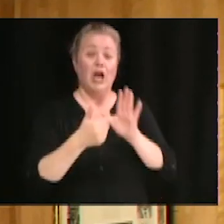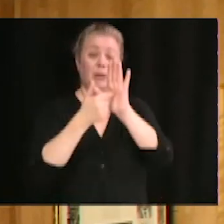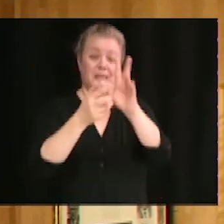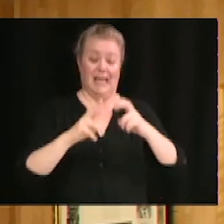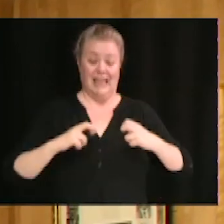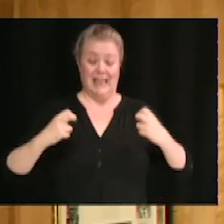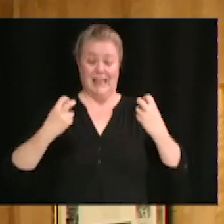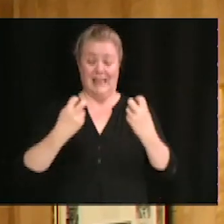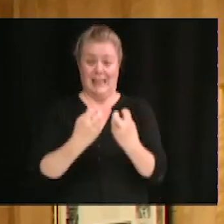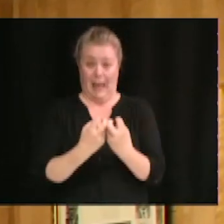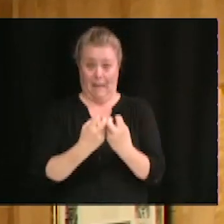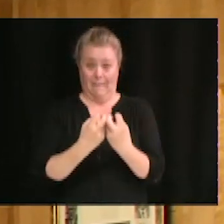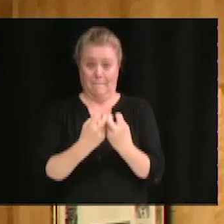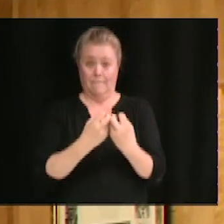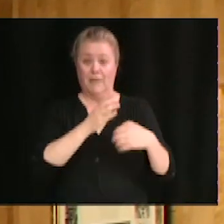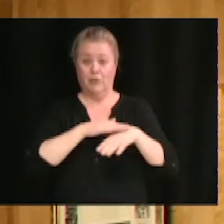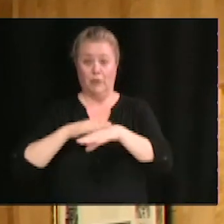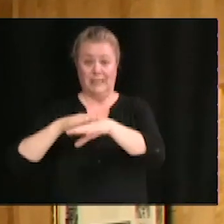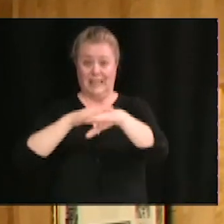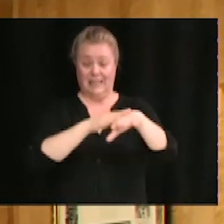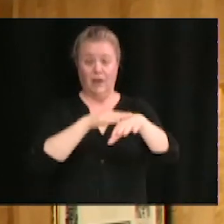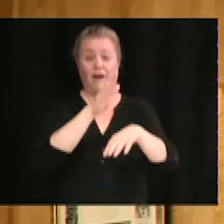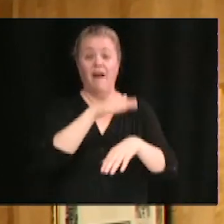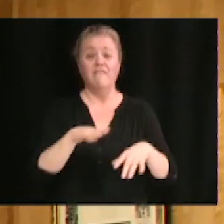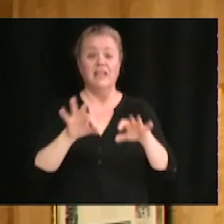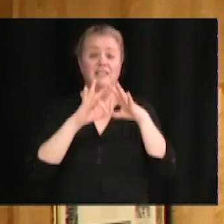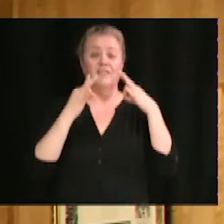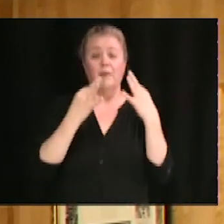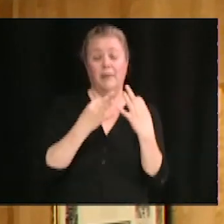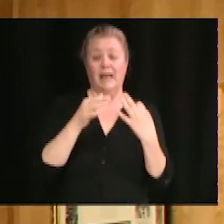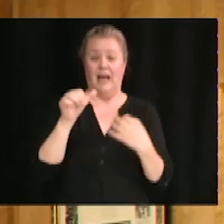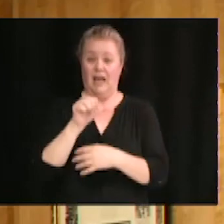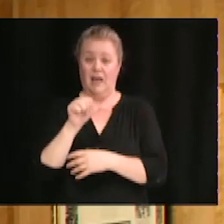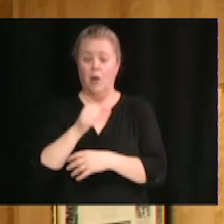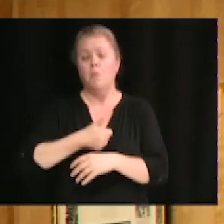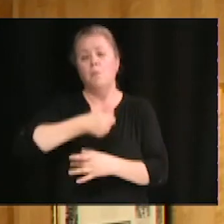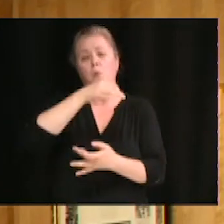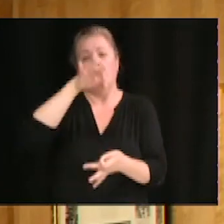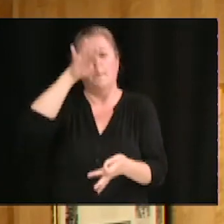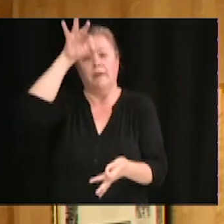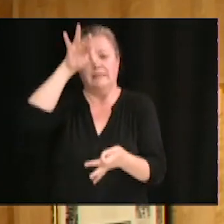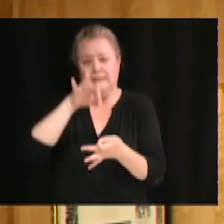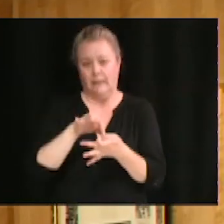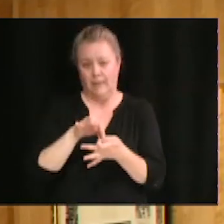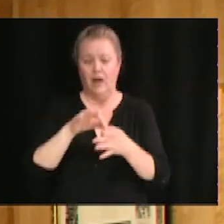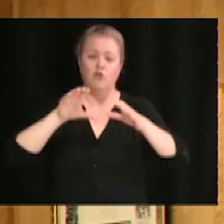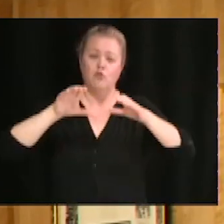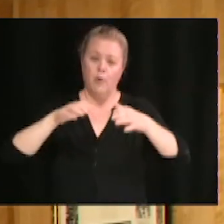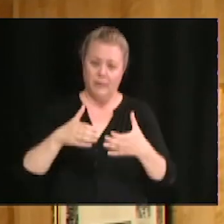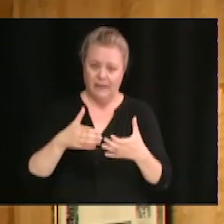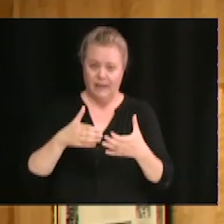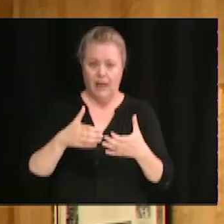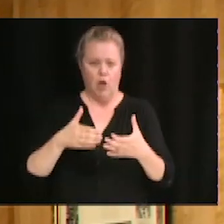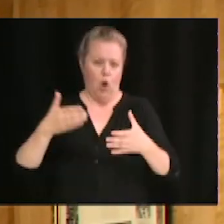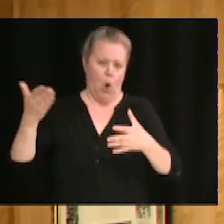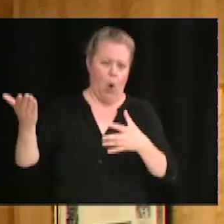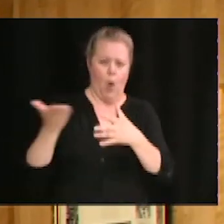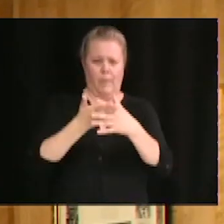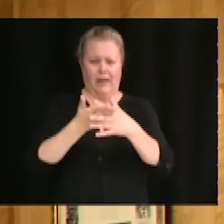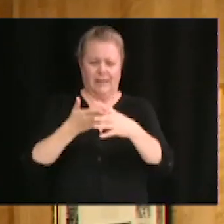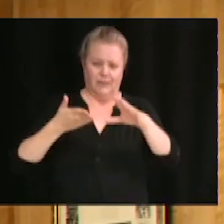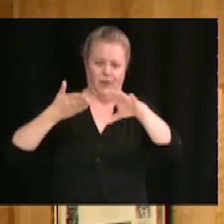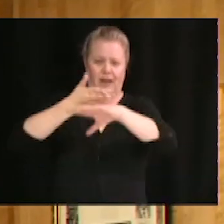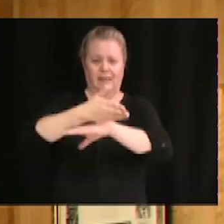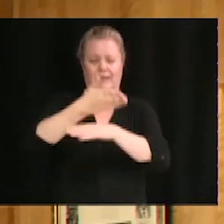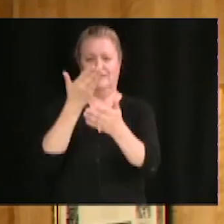concertation enfance-famille à Tabasca, plus précisément le comité opération rentrée scolaire. Depuis plus de 15 ans, ce